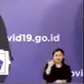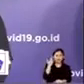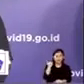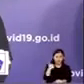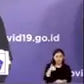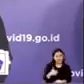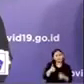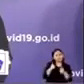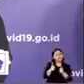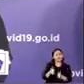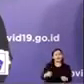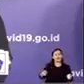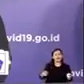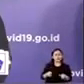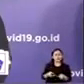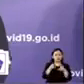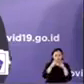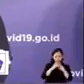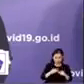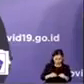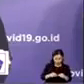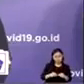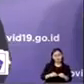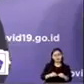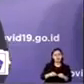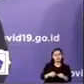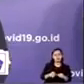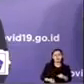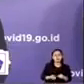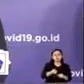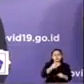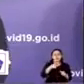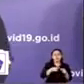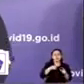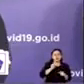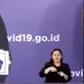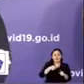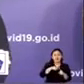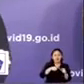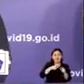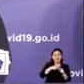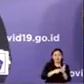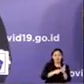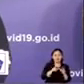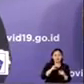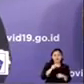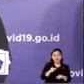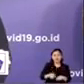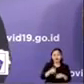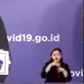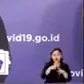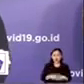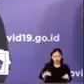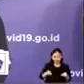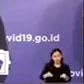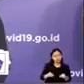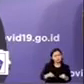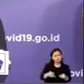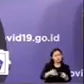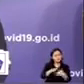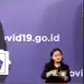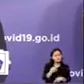mengintivasi daripada virus dengan jumlah yang cukup signifikan besar kurang lebih 80-90% nya dan